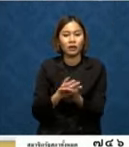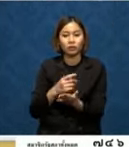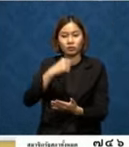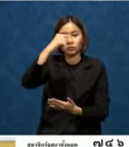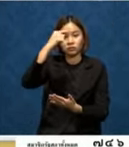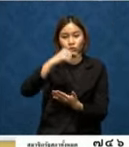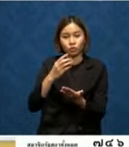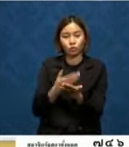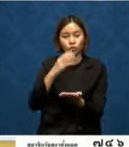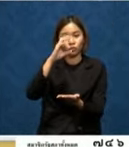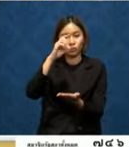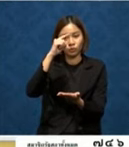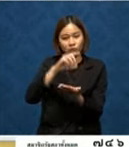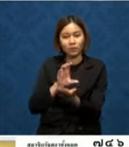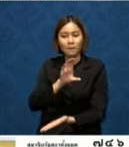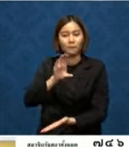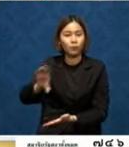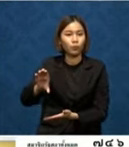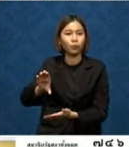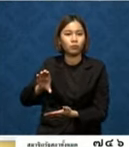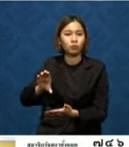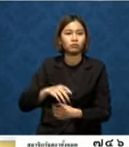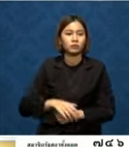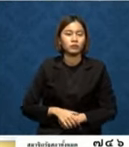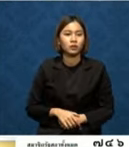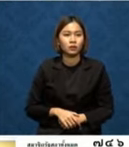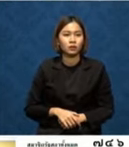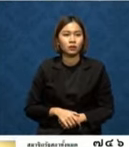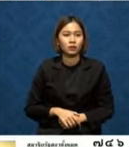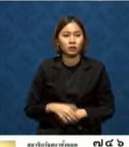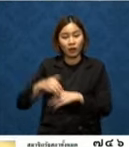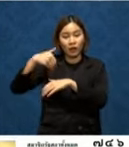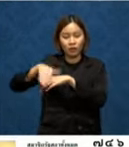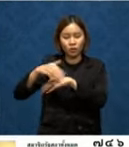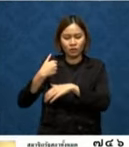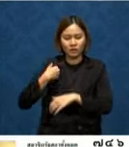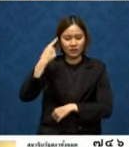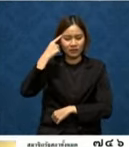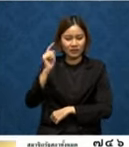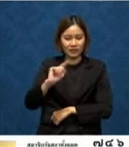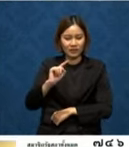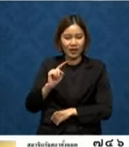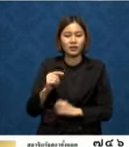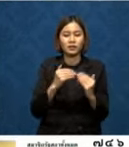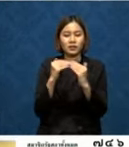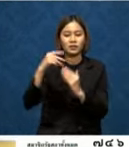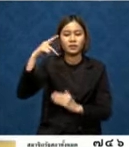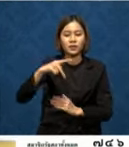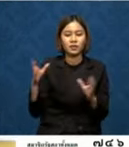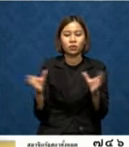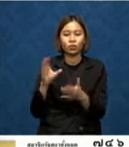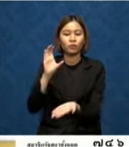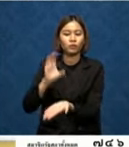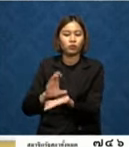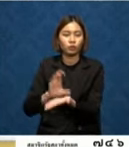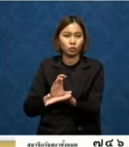ไหลออกนอกประเทศมากอย่างมีนัยยะสำคัญซึ่งดิฉันคิดเห็นค่ะว่าสิทธิพิเศษสำหรับกลุ่มทุน